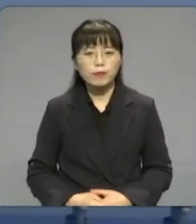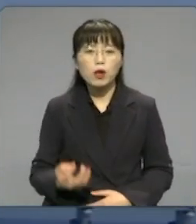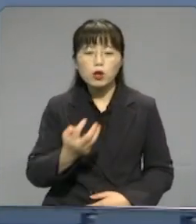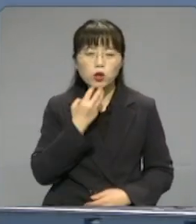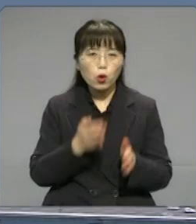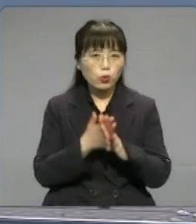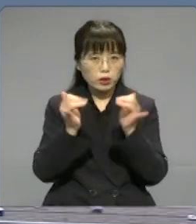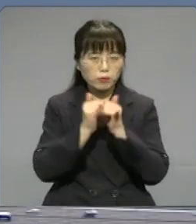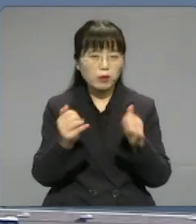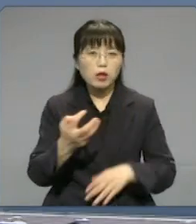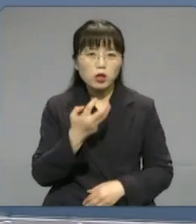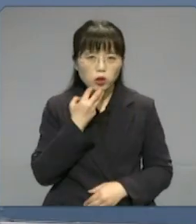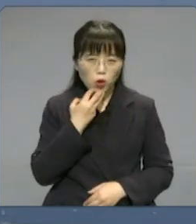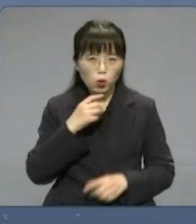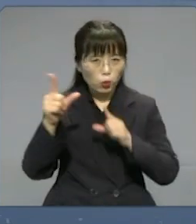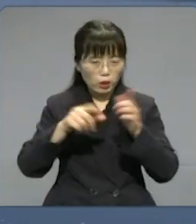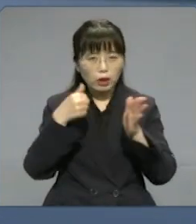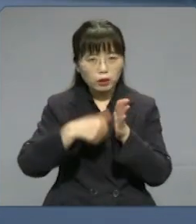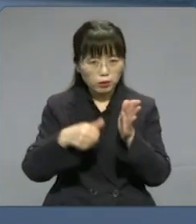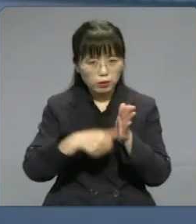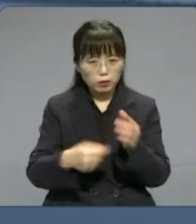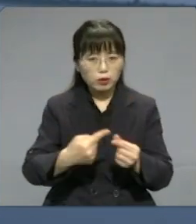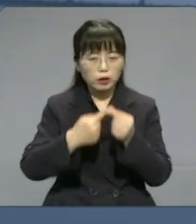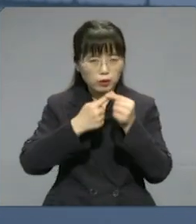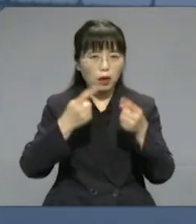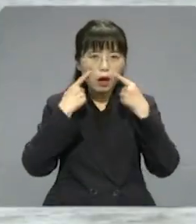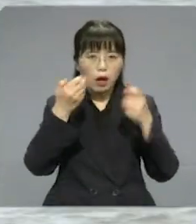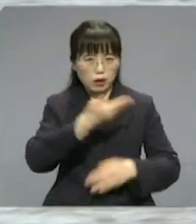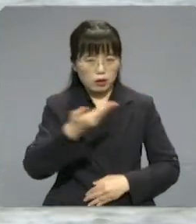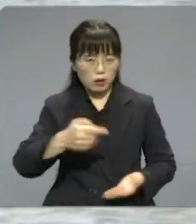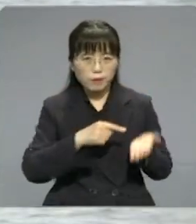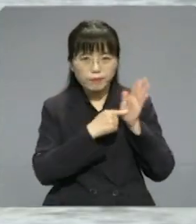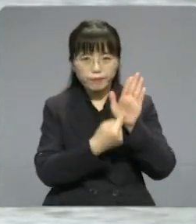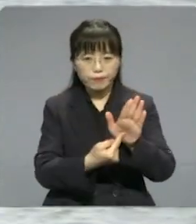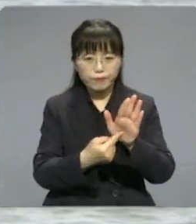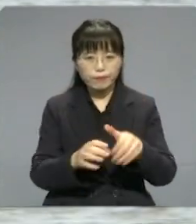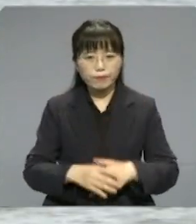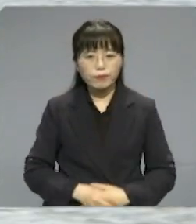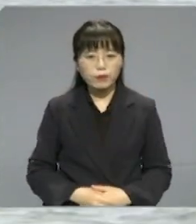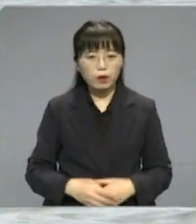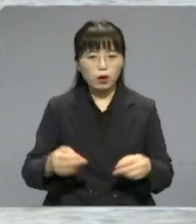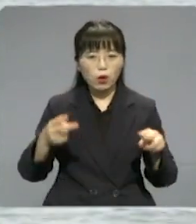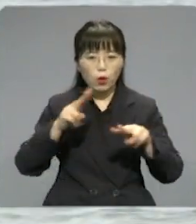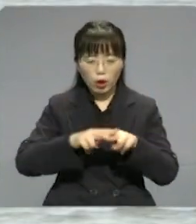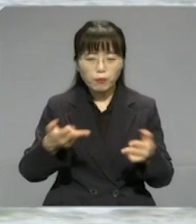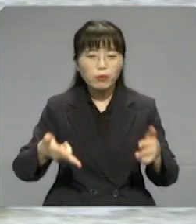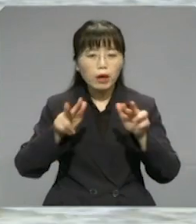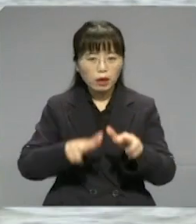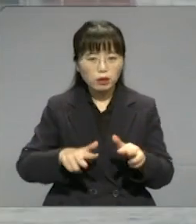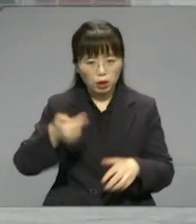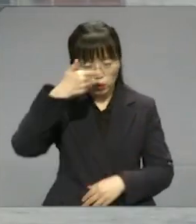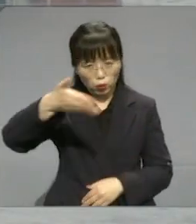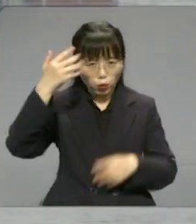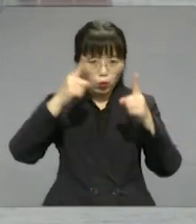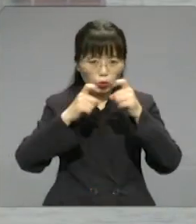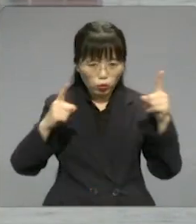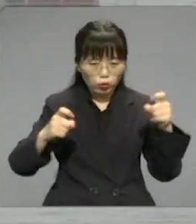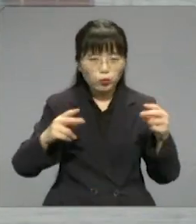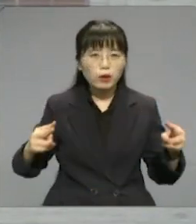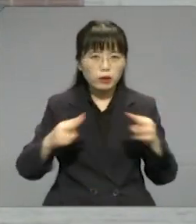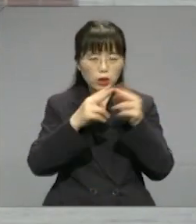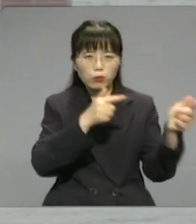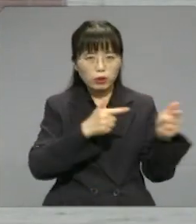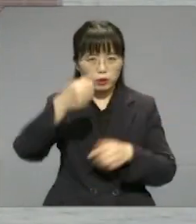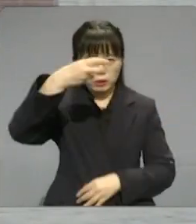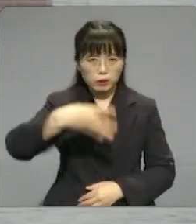서울 시민들은 서울 랜드마크 첫 순위로 한강을 뽑았습니다. 광화문 광장과 고궁 앤 서울타워 등이